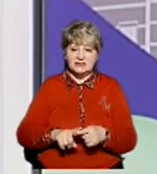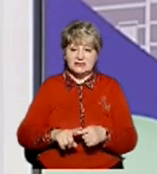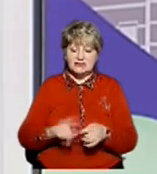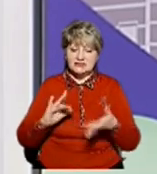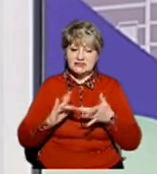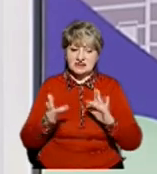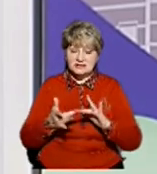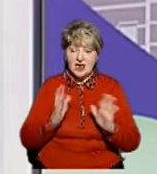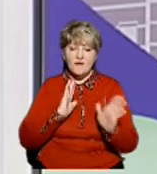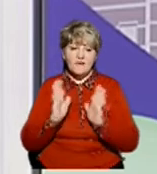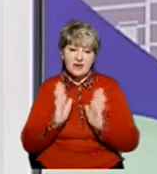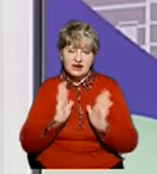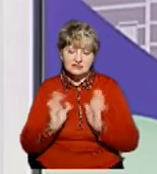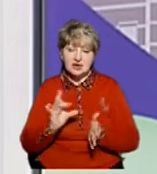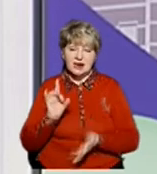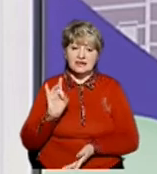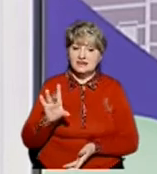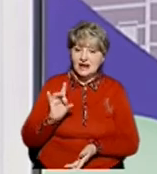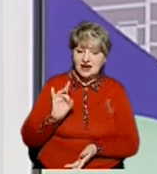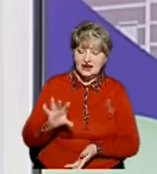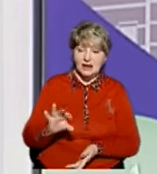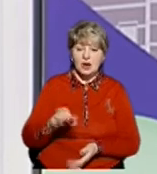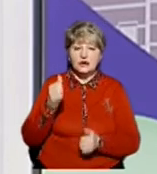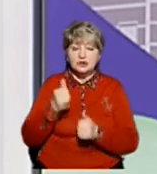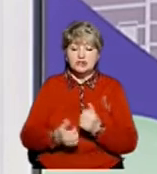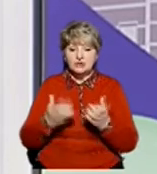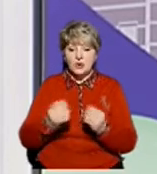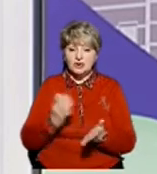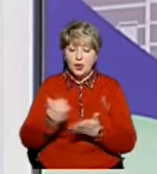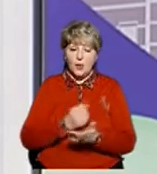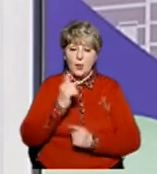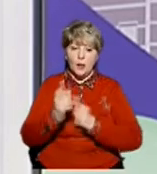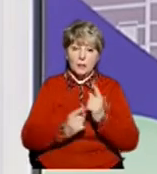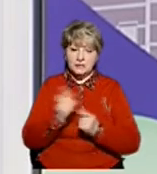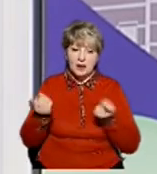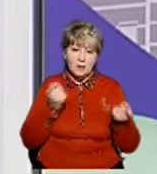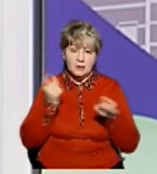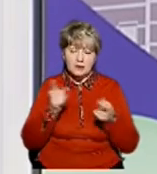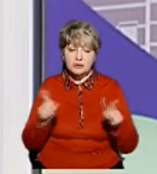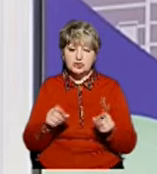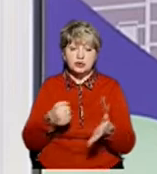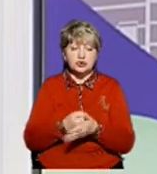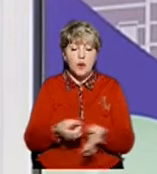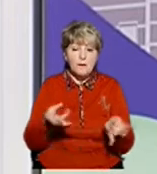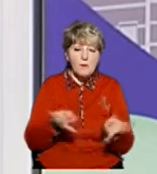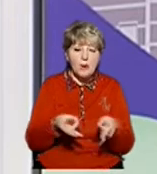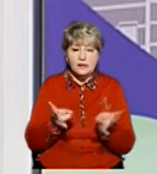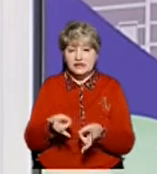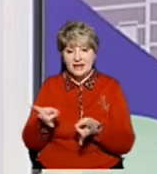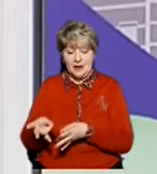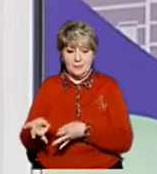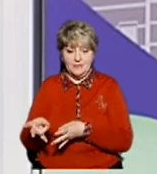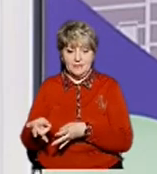центру, це і на Фейсбук, і в Телеграмі, щоденно оновлюється інформація щодо потреб. А потреби в